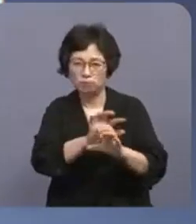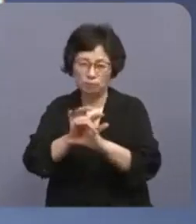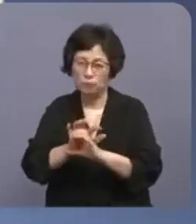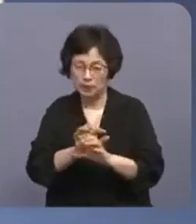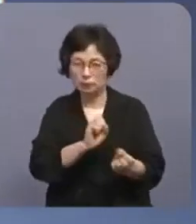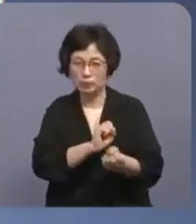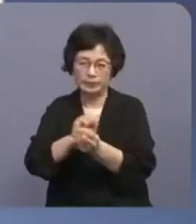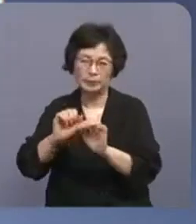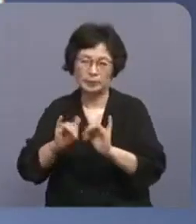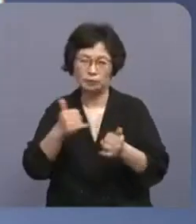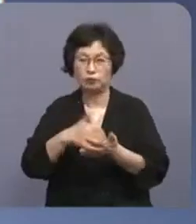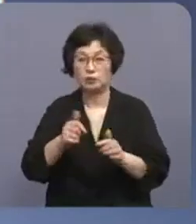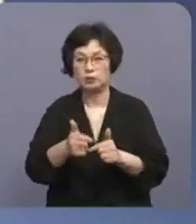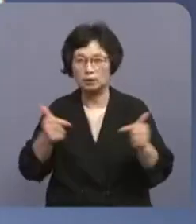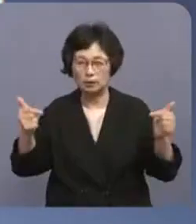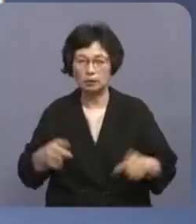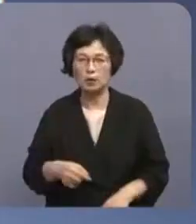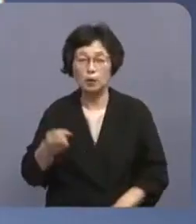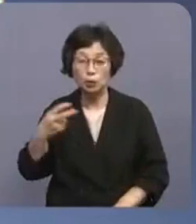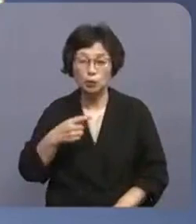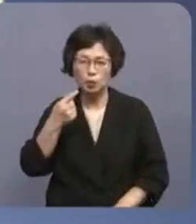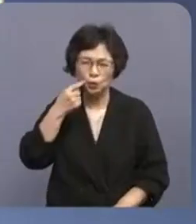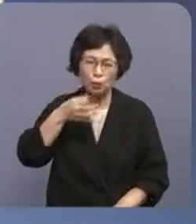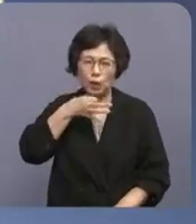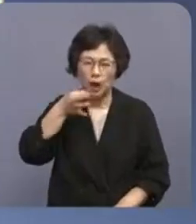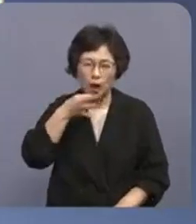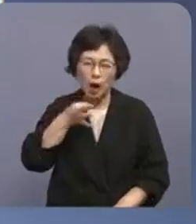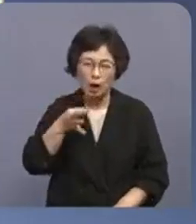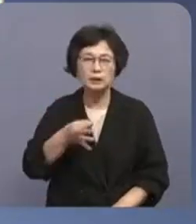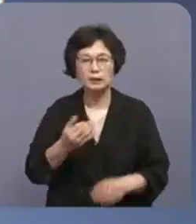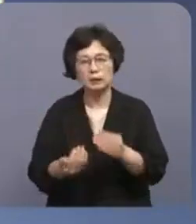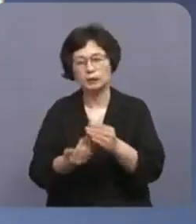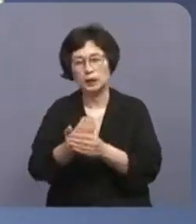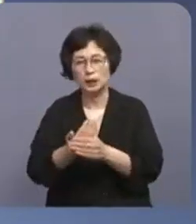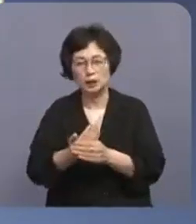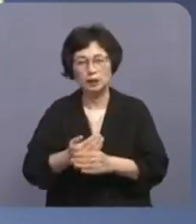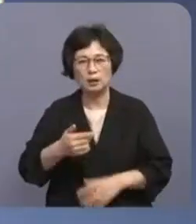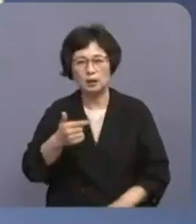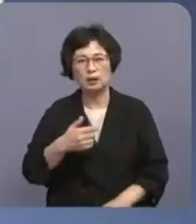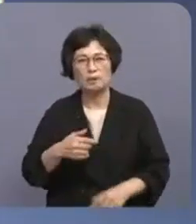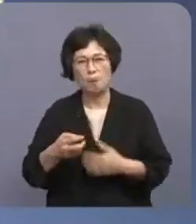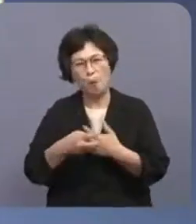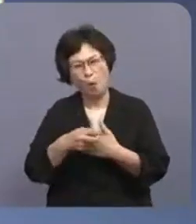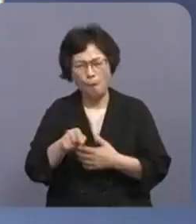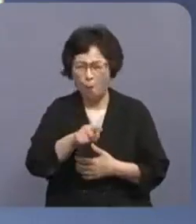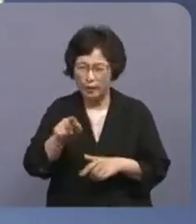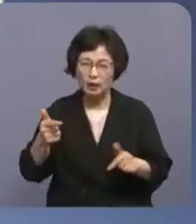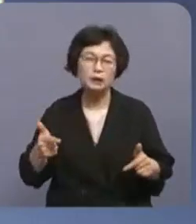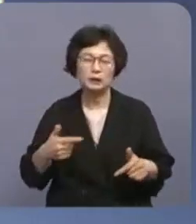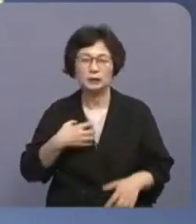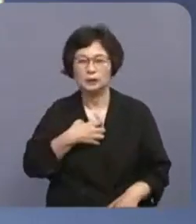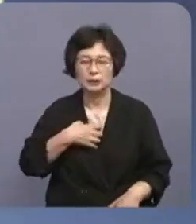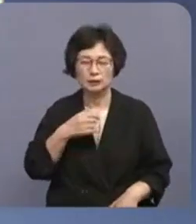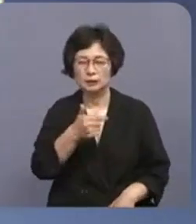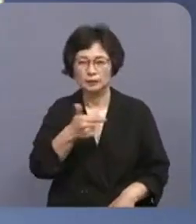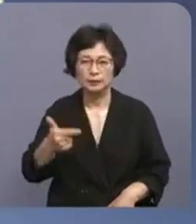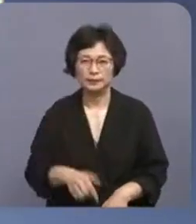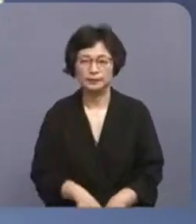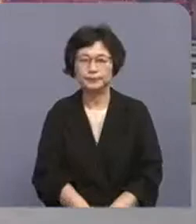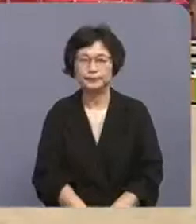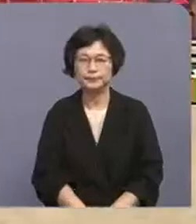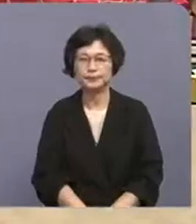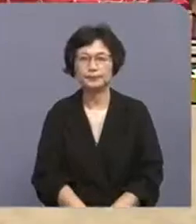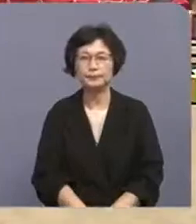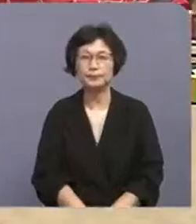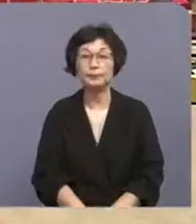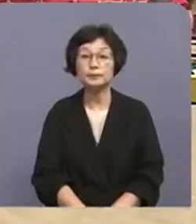있습니다. 때 아닌 여름 독감까지 기승을 부려 방역에 비상이 걸렸습니다. 김아란의 기자의 보도입니다.